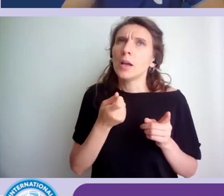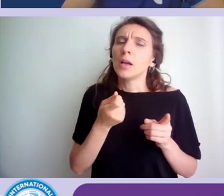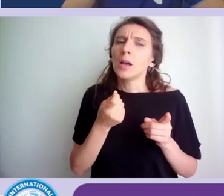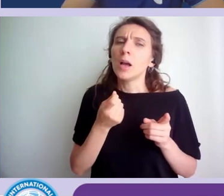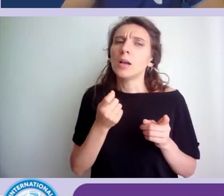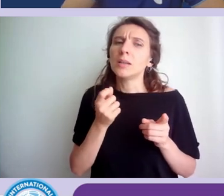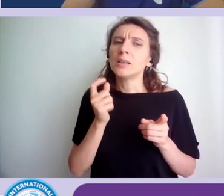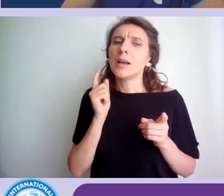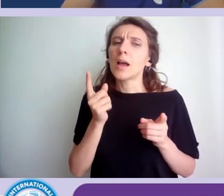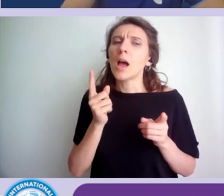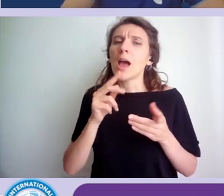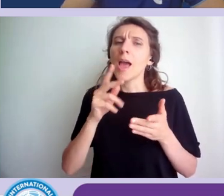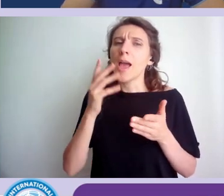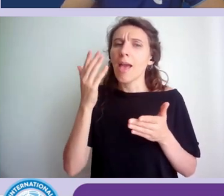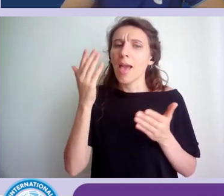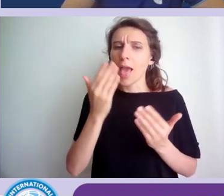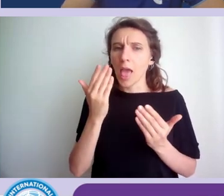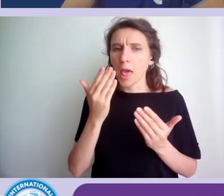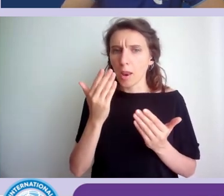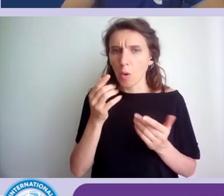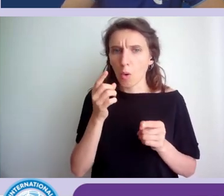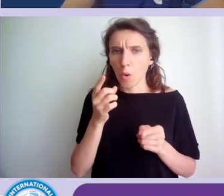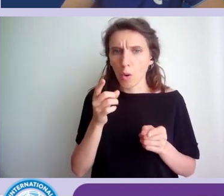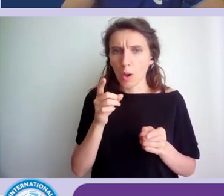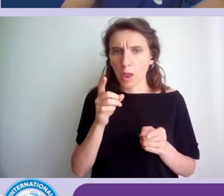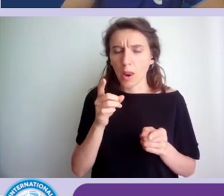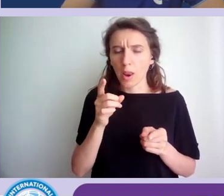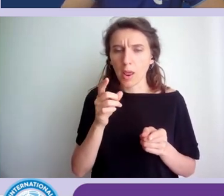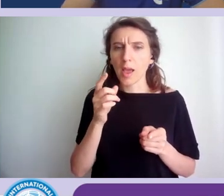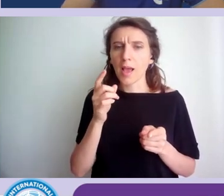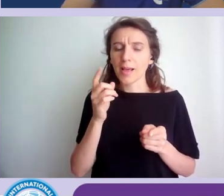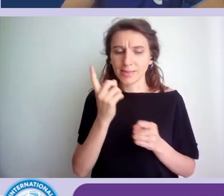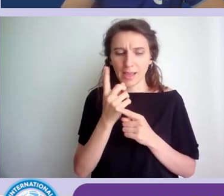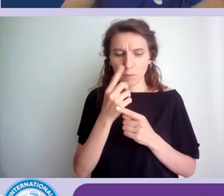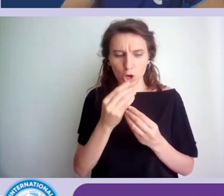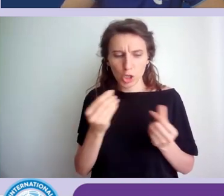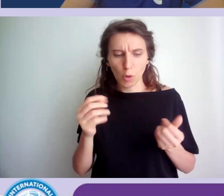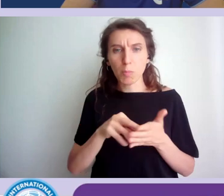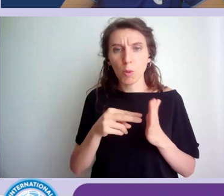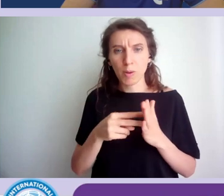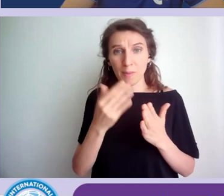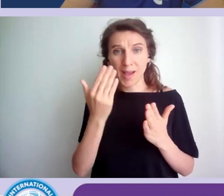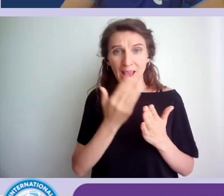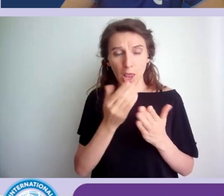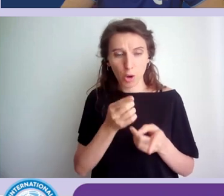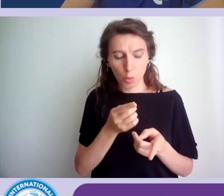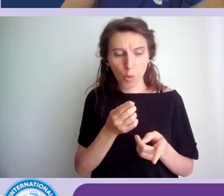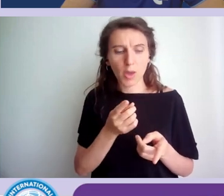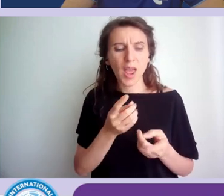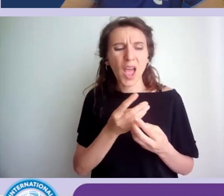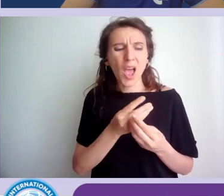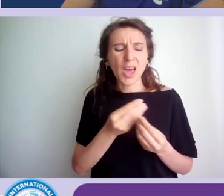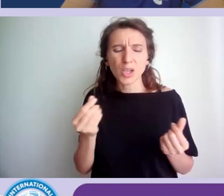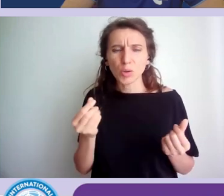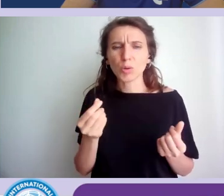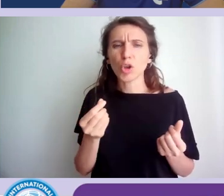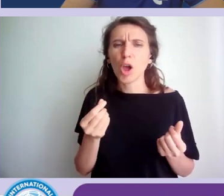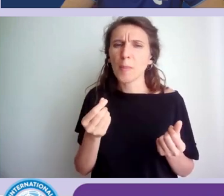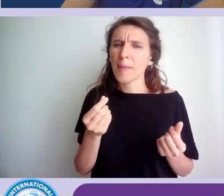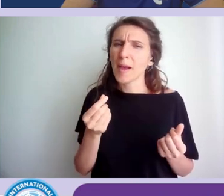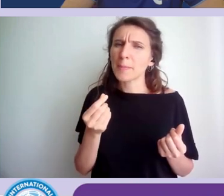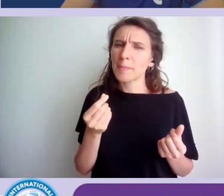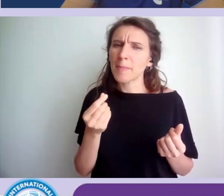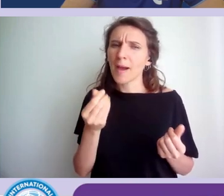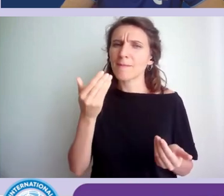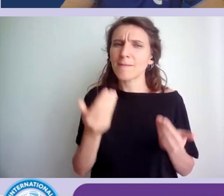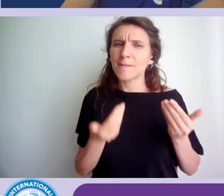quanto è problematico risolvere quanto pesa questa risoluzione del problema nel processo di sviluppo Ma